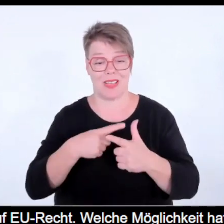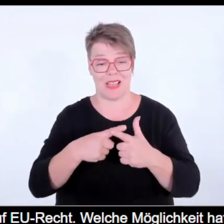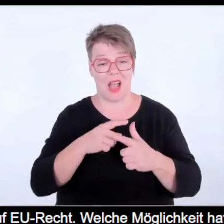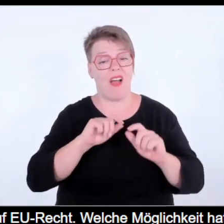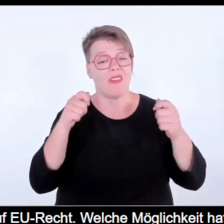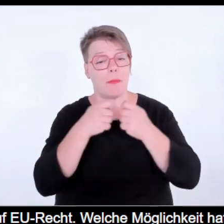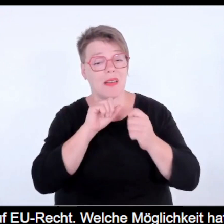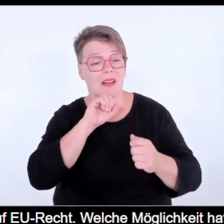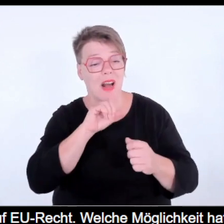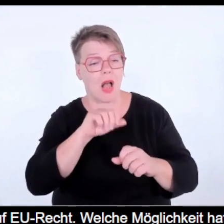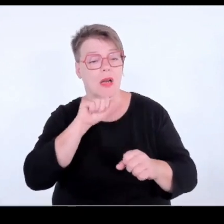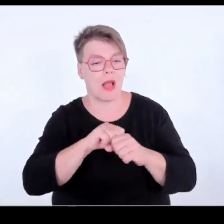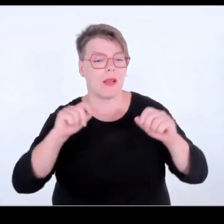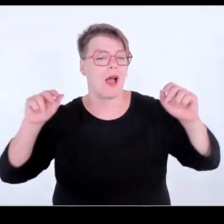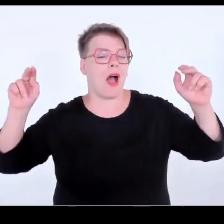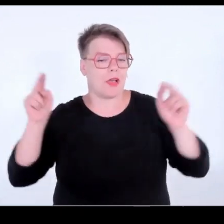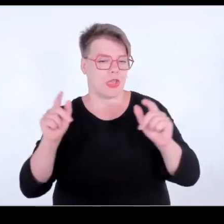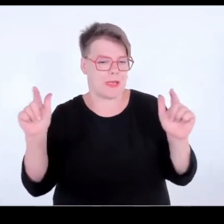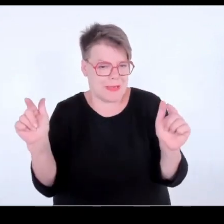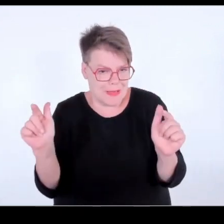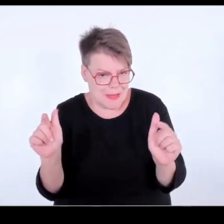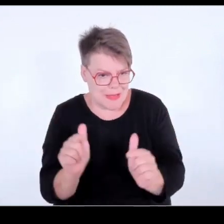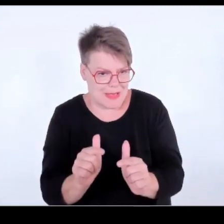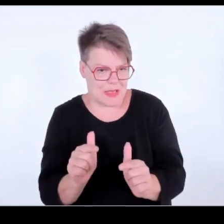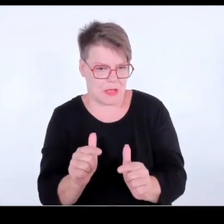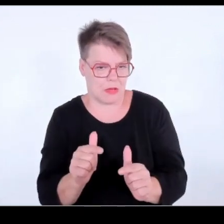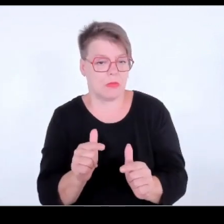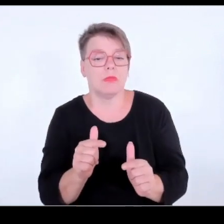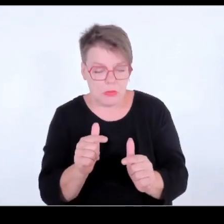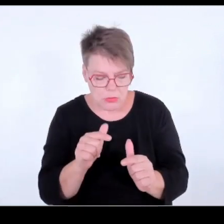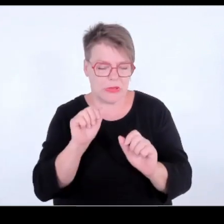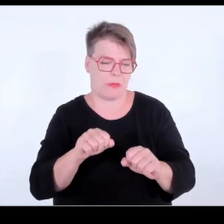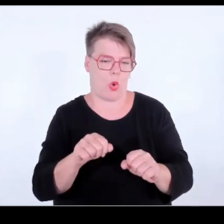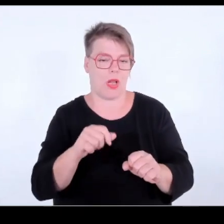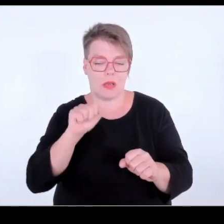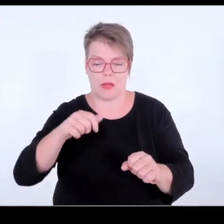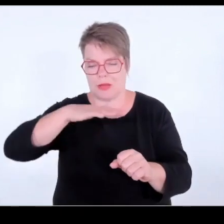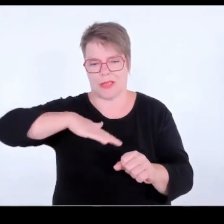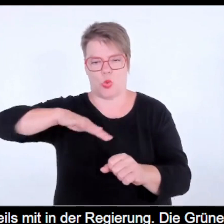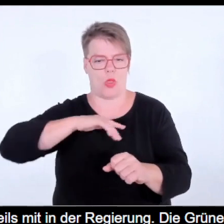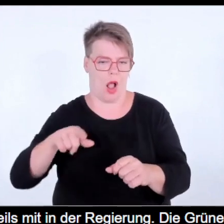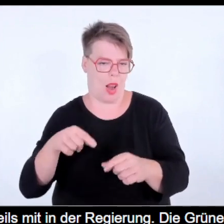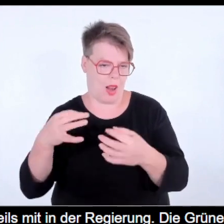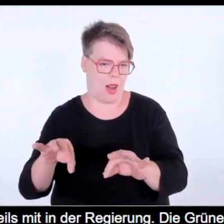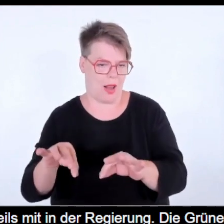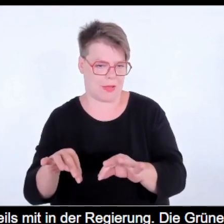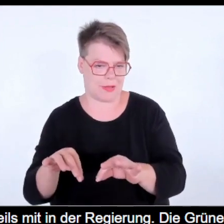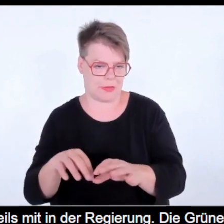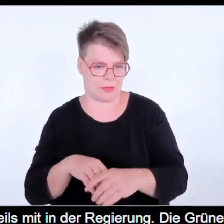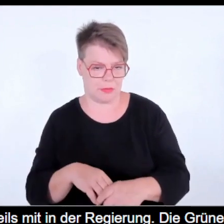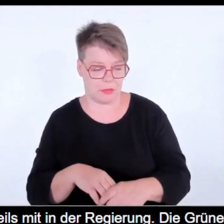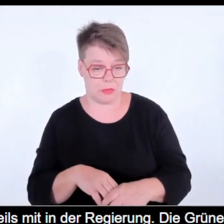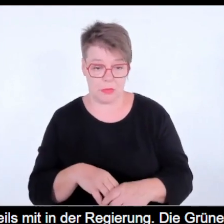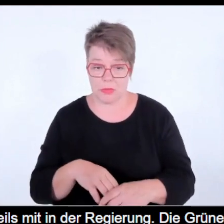Kann Bayern das allein machen? Nein, das ist die Forderung im Bund. Ich habe bewusst gesagt, dass wir jetzt bei den Bundesforderungen weniger gemacht haben. Da haben wir noch einen ganzen